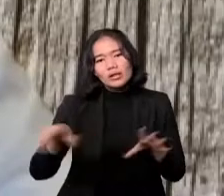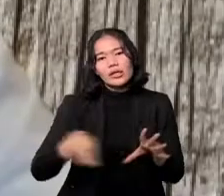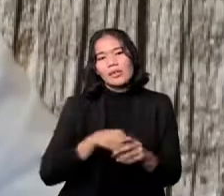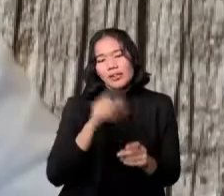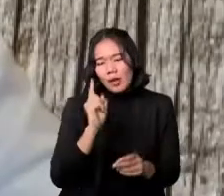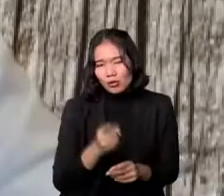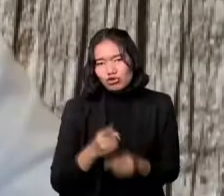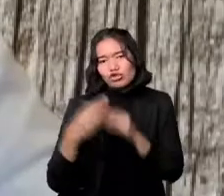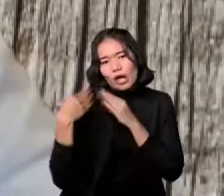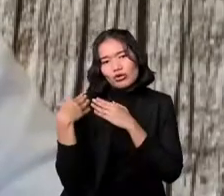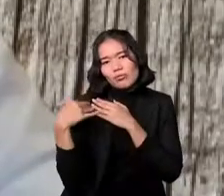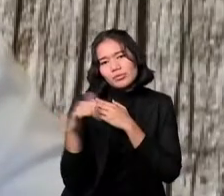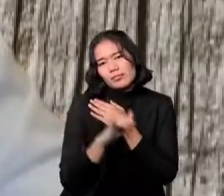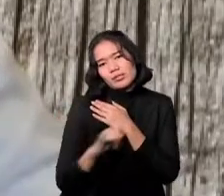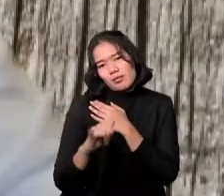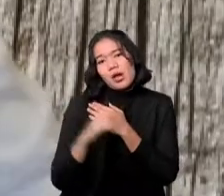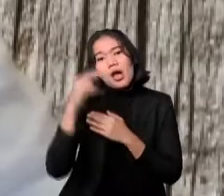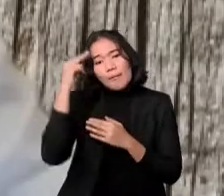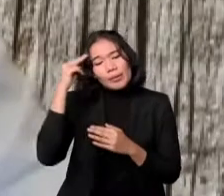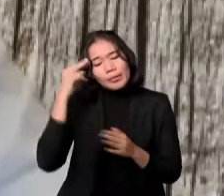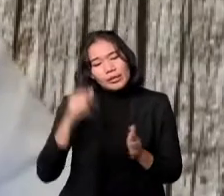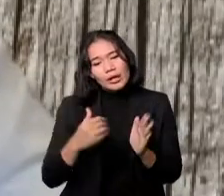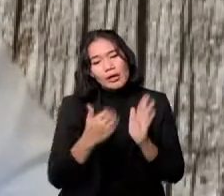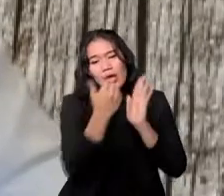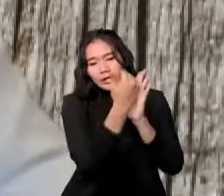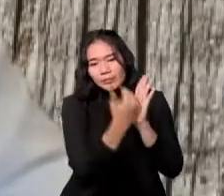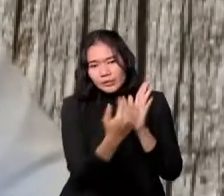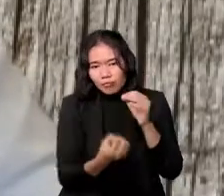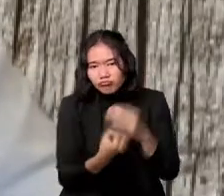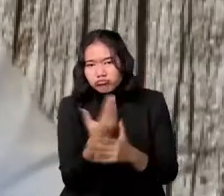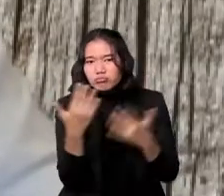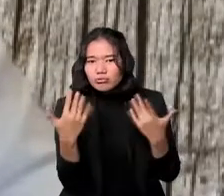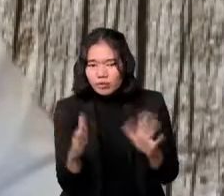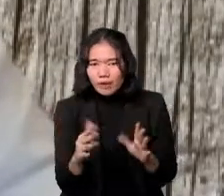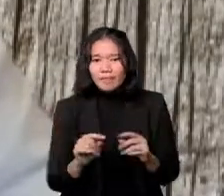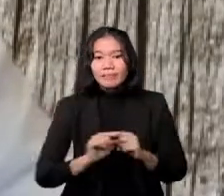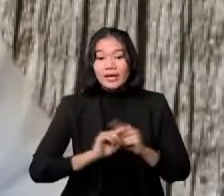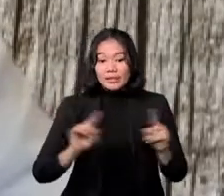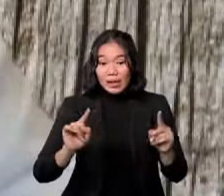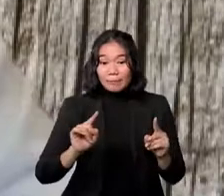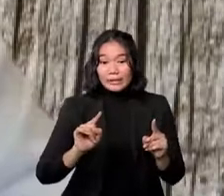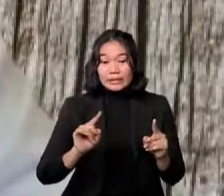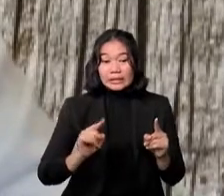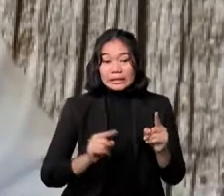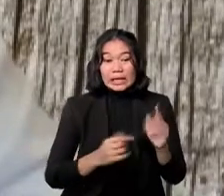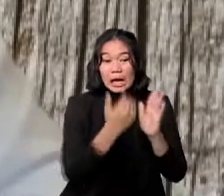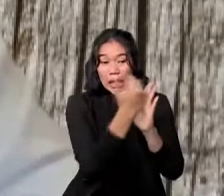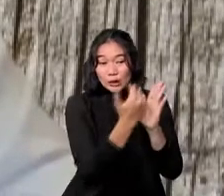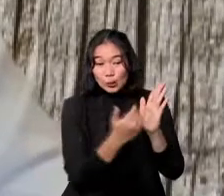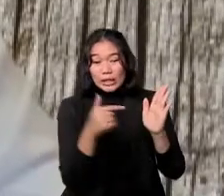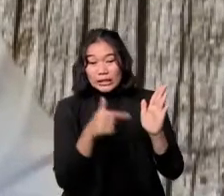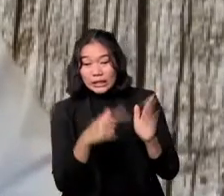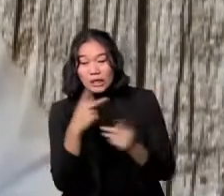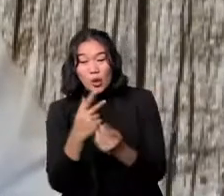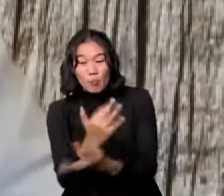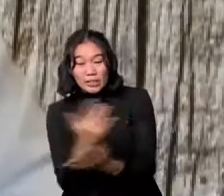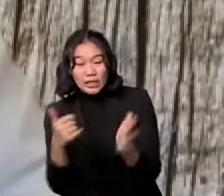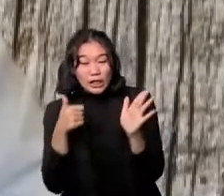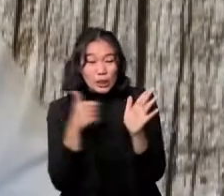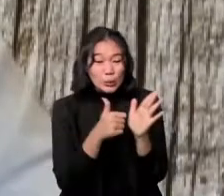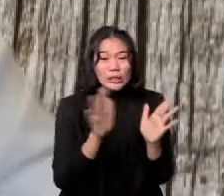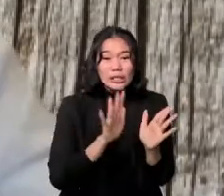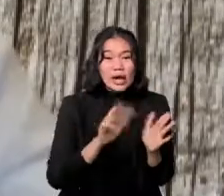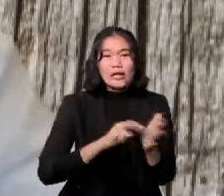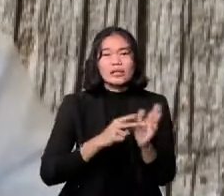ya dengan mengeluarkan kebijakan-kebijakan yang tadi kami sampaikan, tapi itu tidak ada artinya kalau ternyata masyarakat tidak melaksanakan